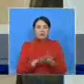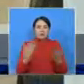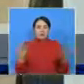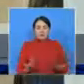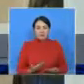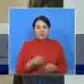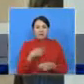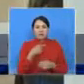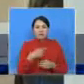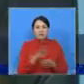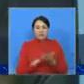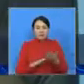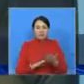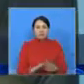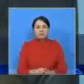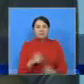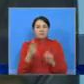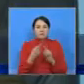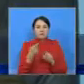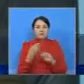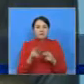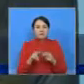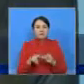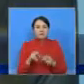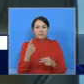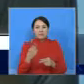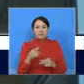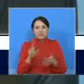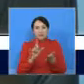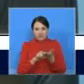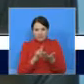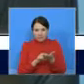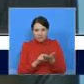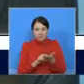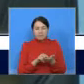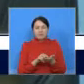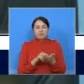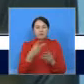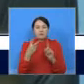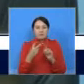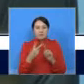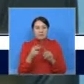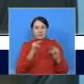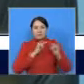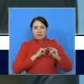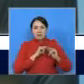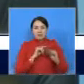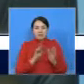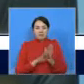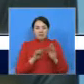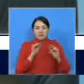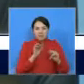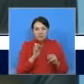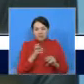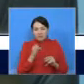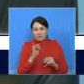тұрғындарға мыналар жатады. Біріншіден ол санаттар, бірінші зейнеткерлер, екінші еңбекке жарамсыз деп